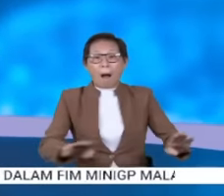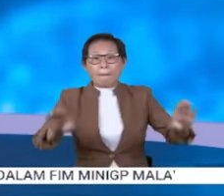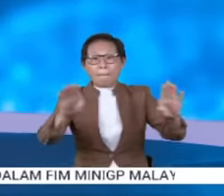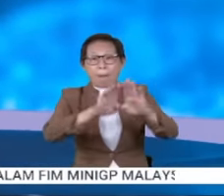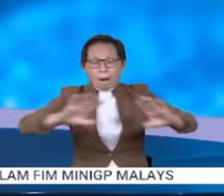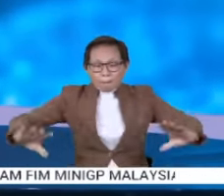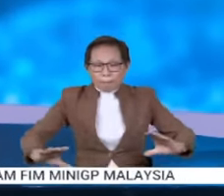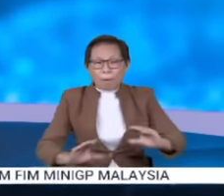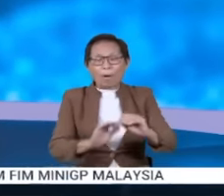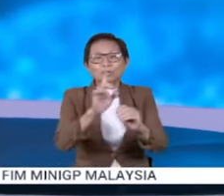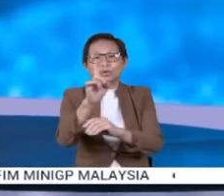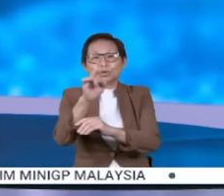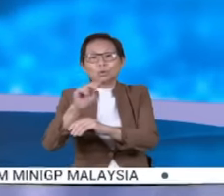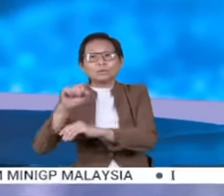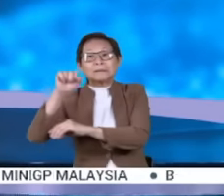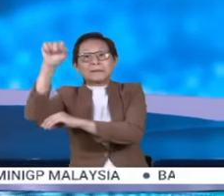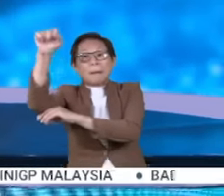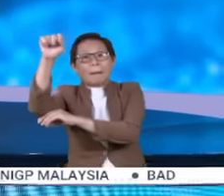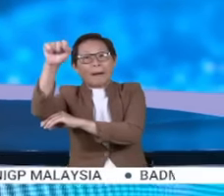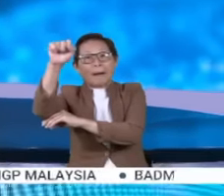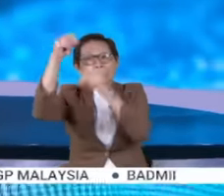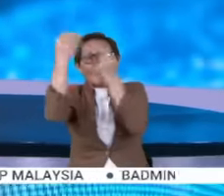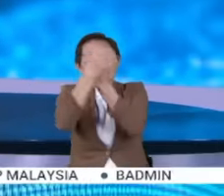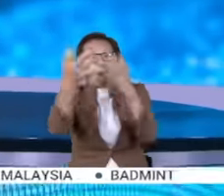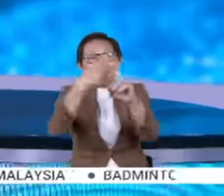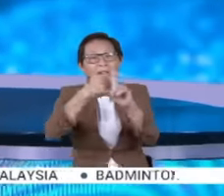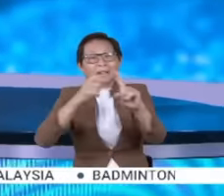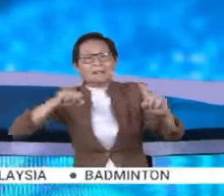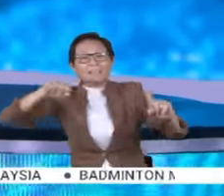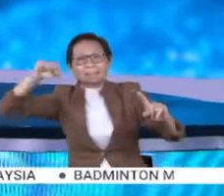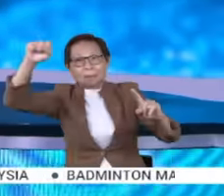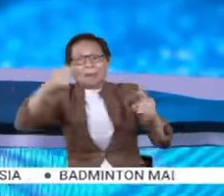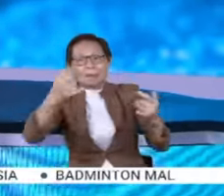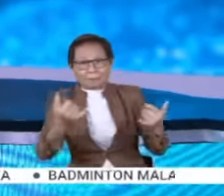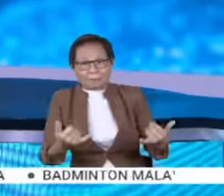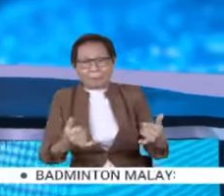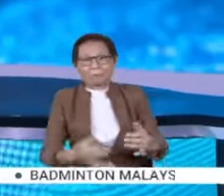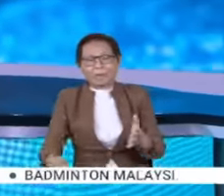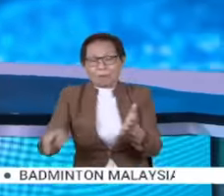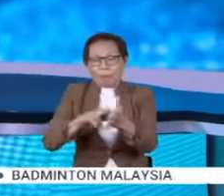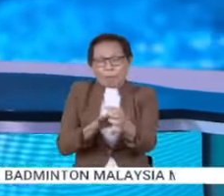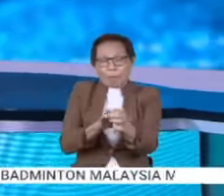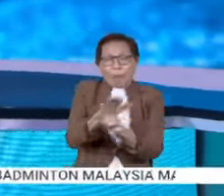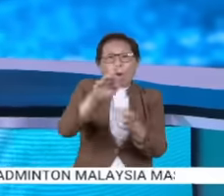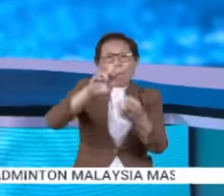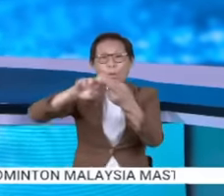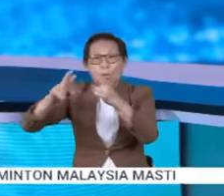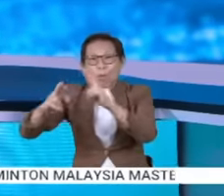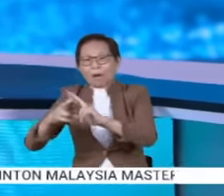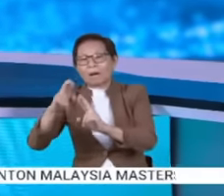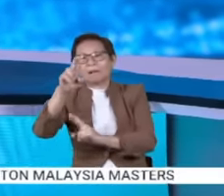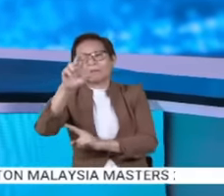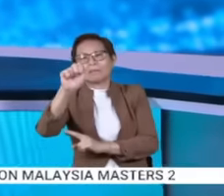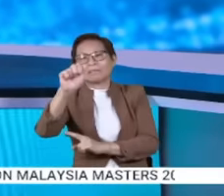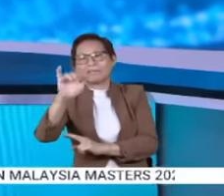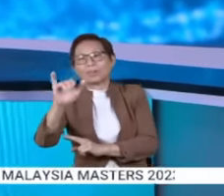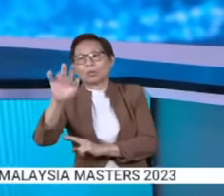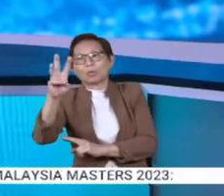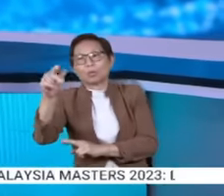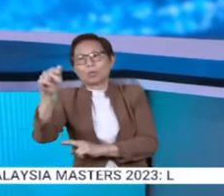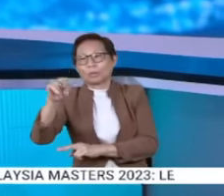dewan undangan negeri sabahan antara perkusian dari negeri di bawah Bayu petani laporan penuh bersama rangka penyampaian